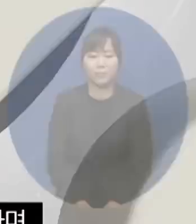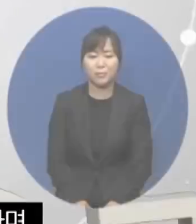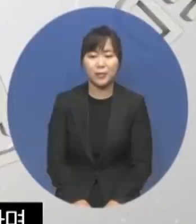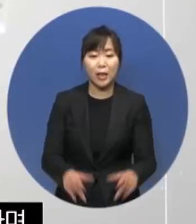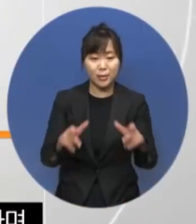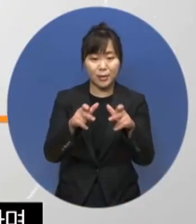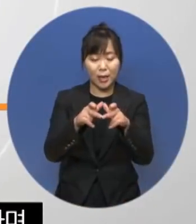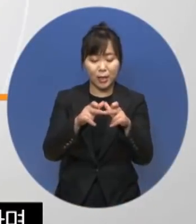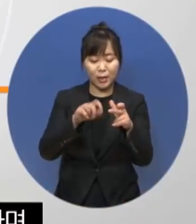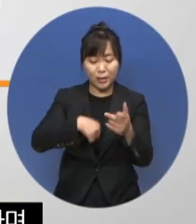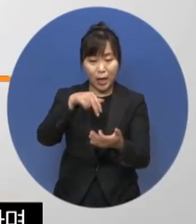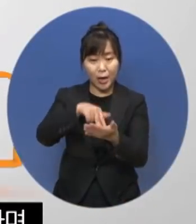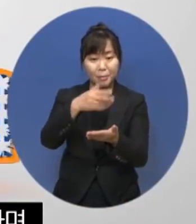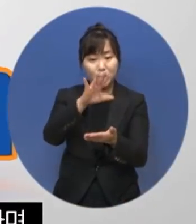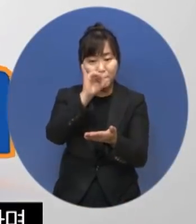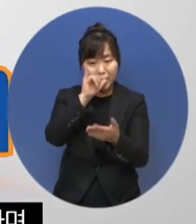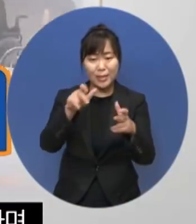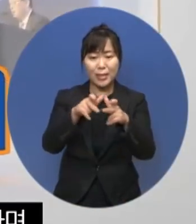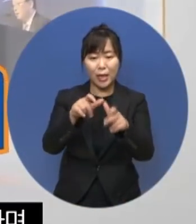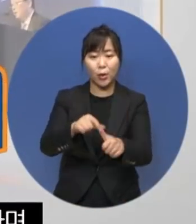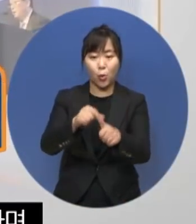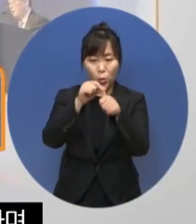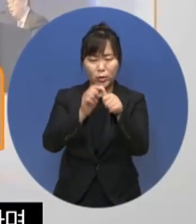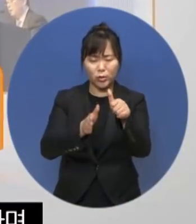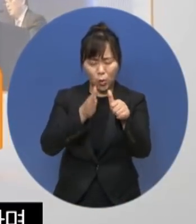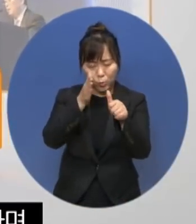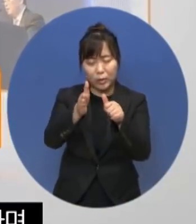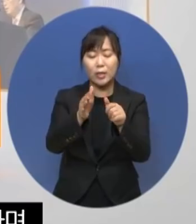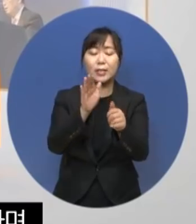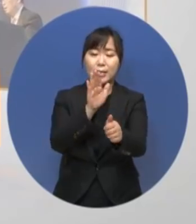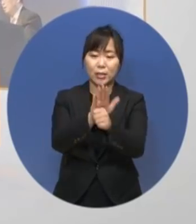장애인들이 자립할 수 있도록 장애인 고용을